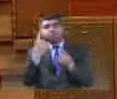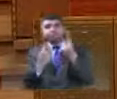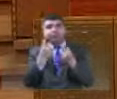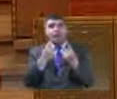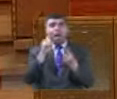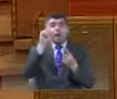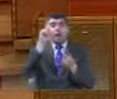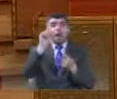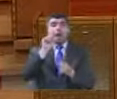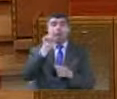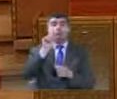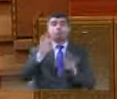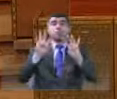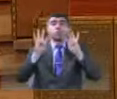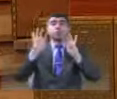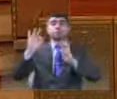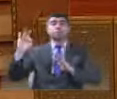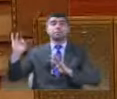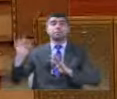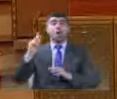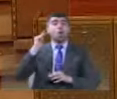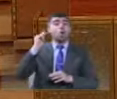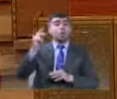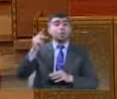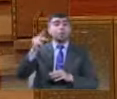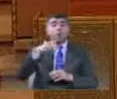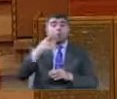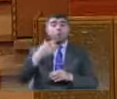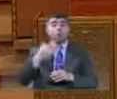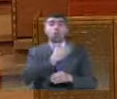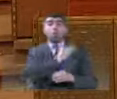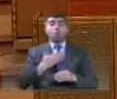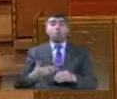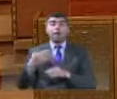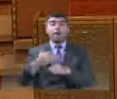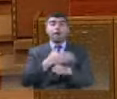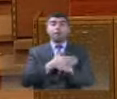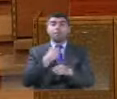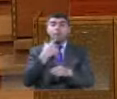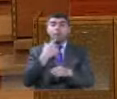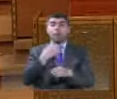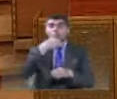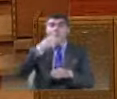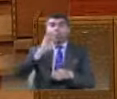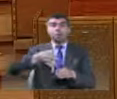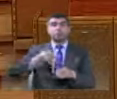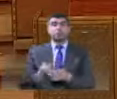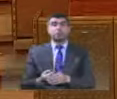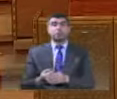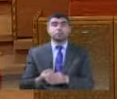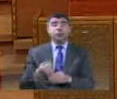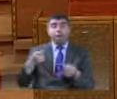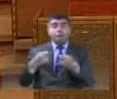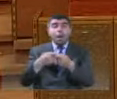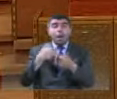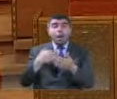التي تم برمجتها في السابق واستمرت فيها الحكومة الحالية. نحن الآن في آخر الترتيبات